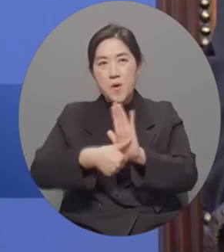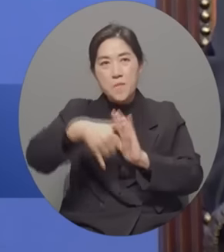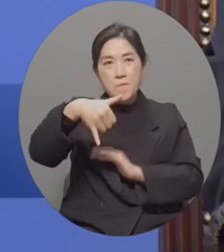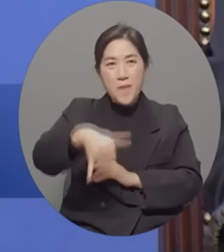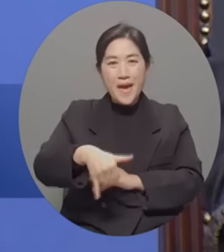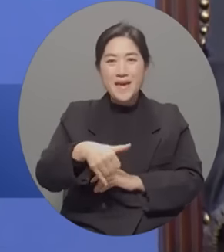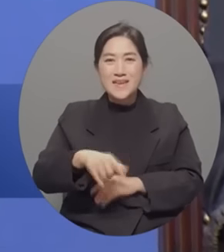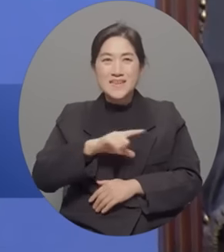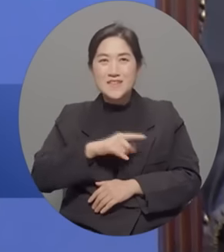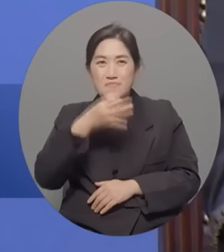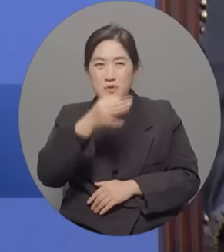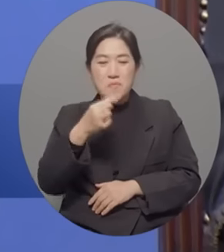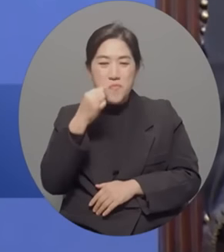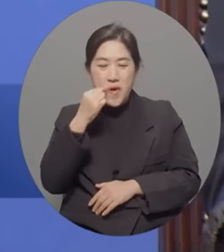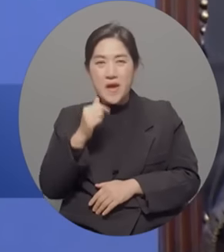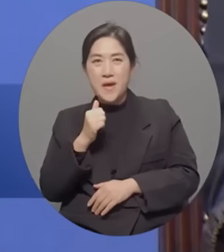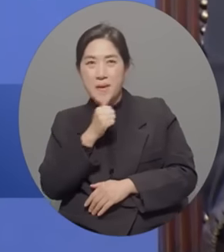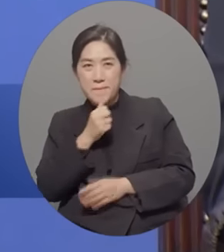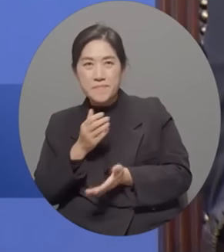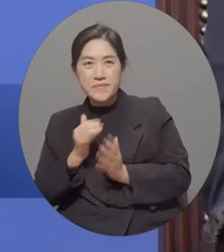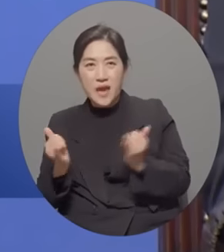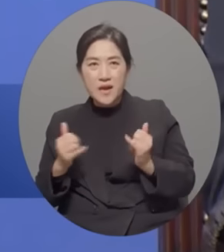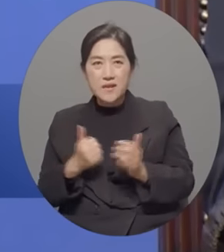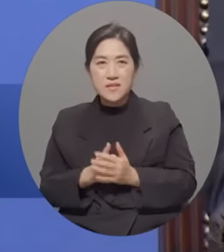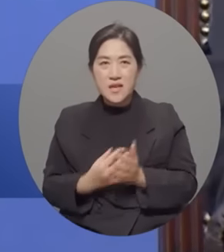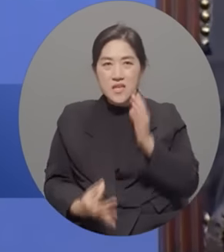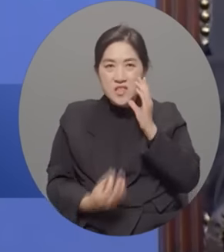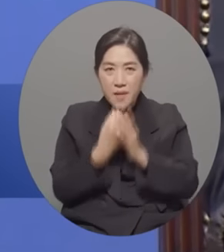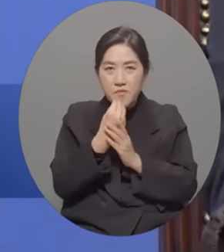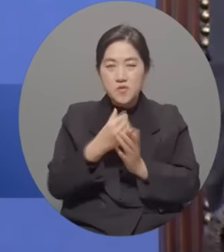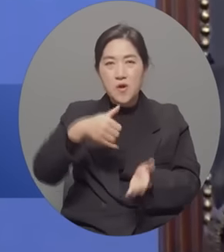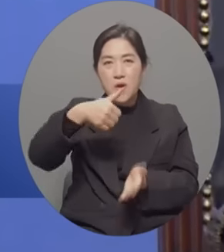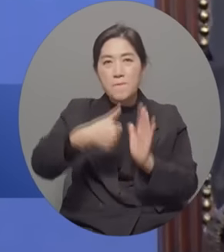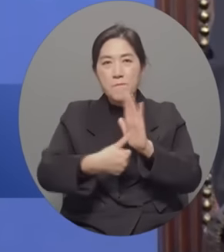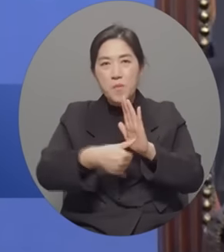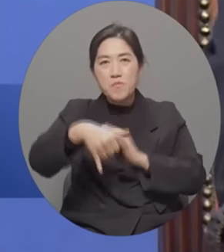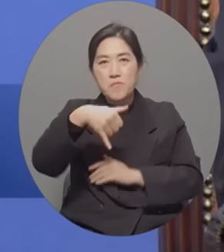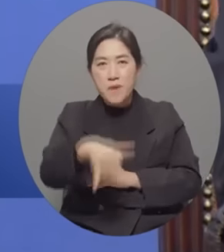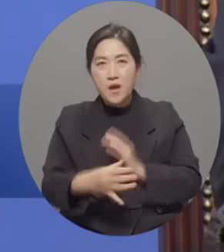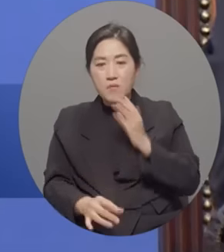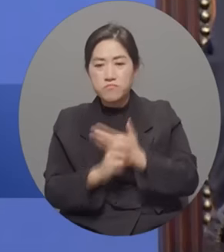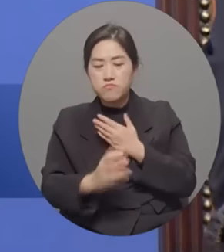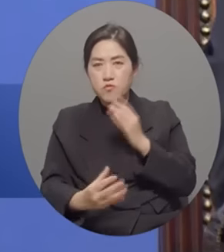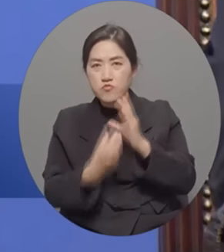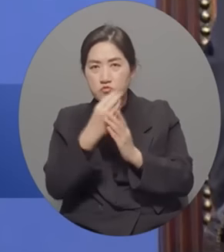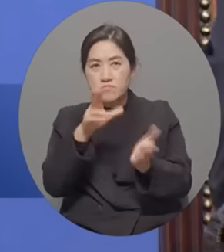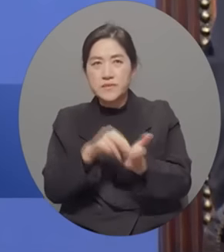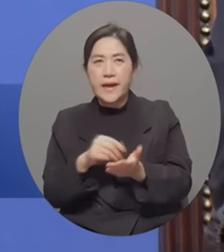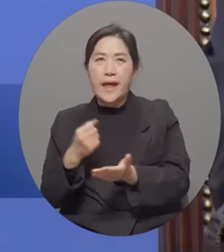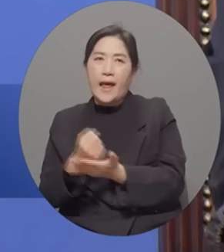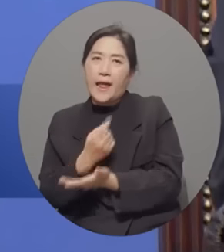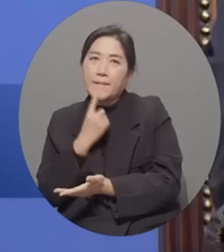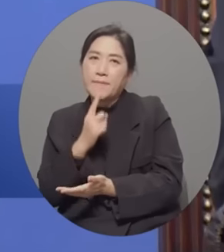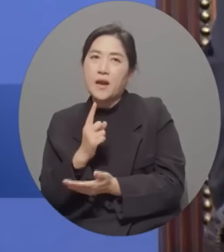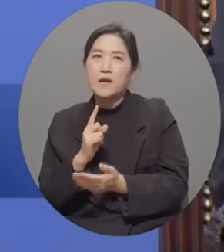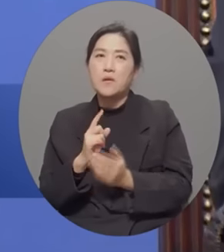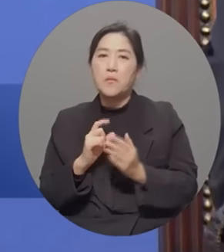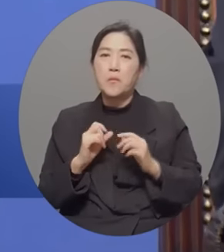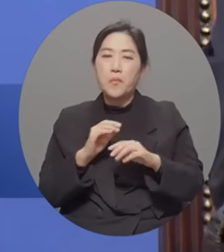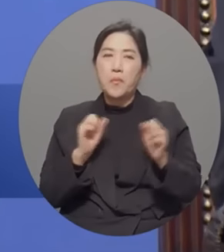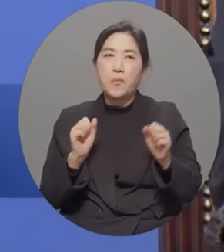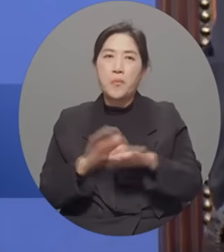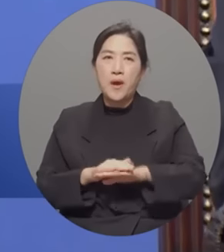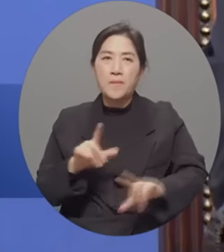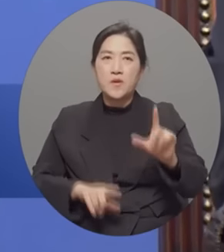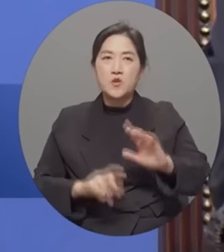부르지 못하는 앵커, 뇌물성 명품백 불법 수수 문제를 아쉽다고 넘어가려는 모습은 국민과 법위에 군림하는 오만을